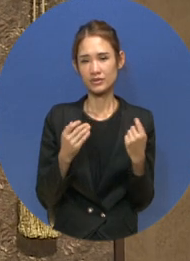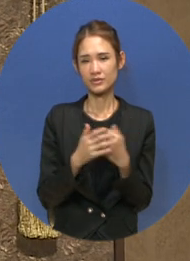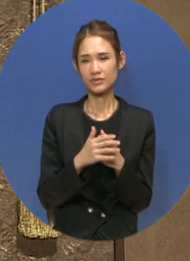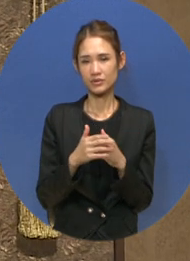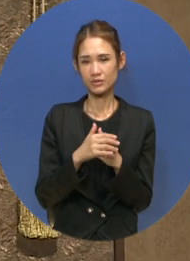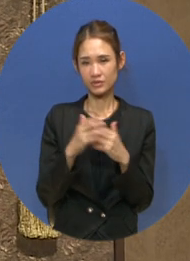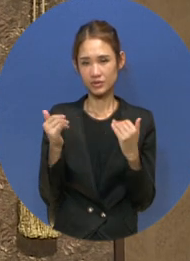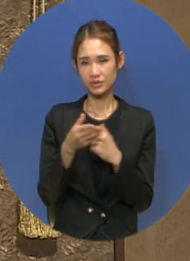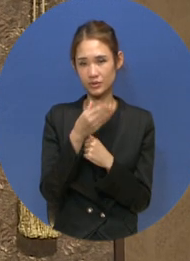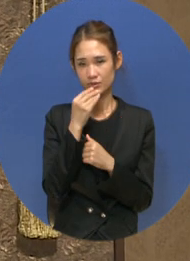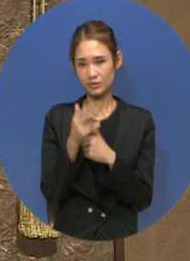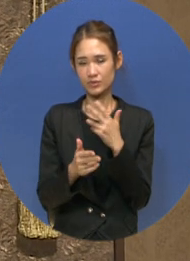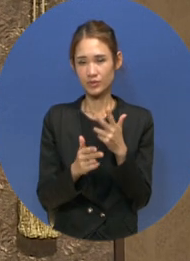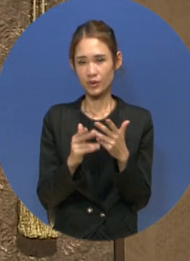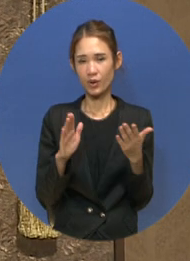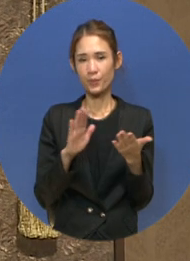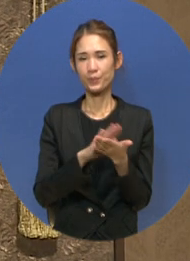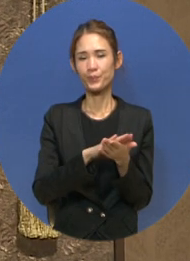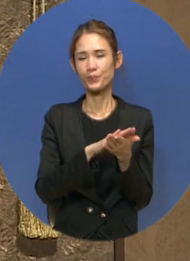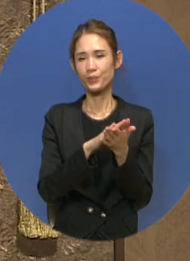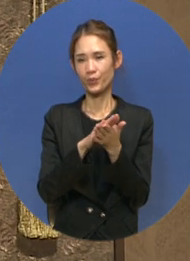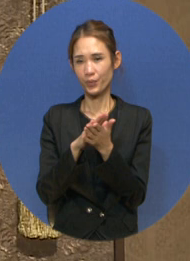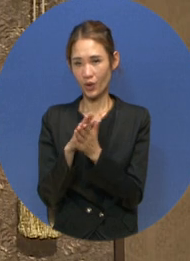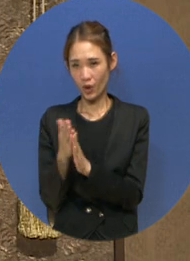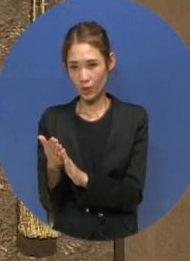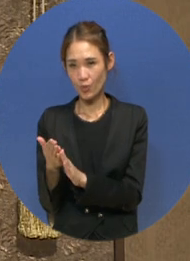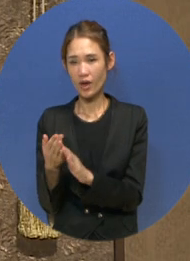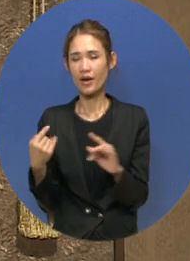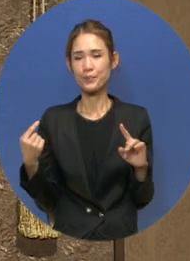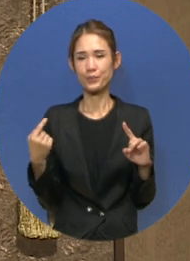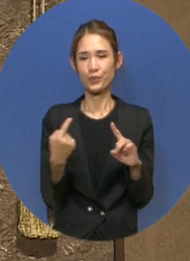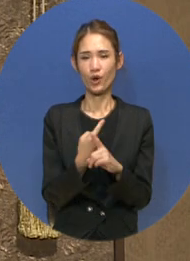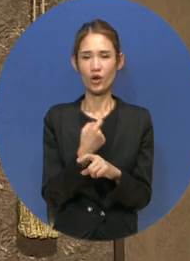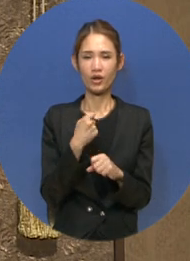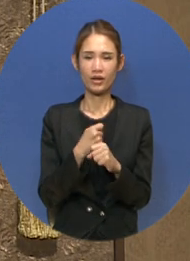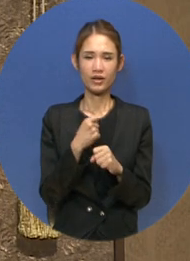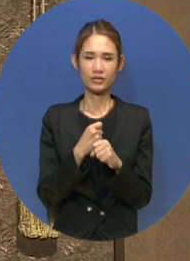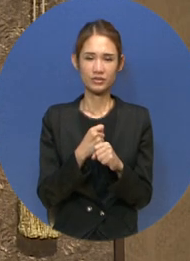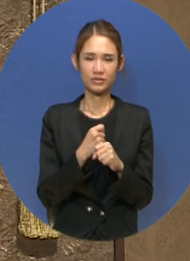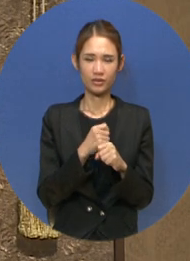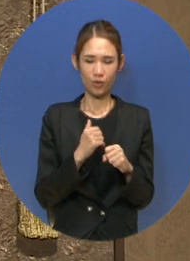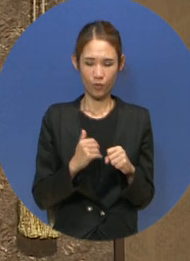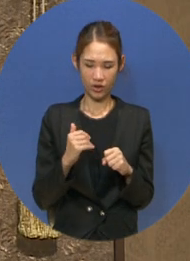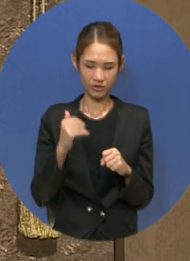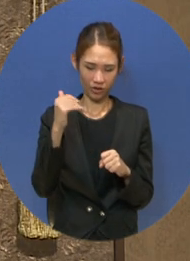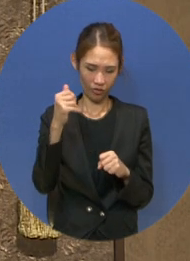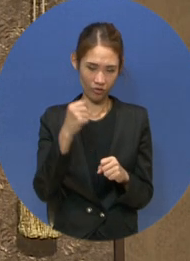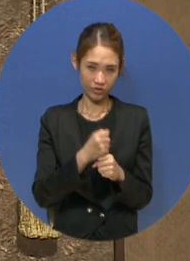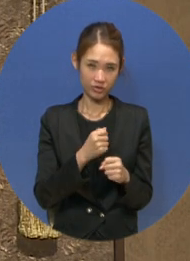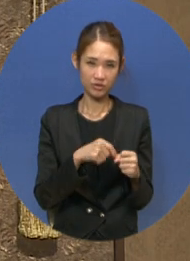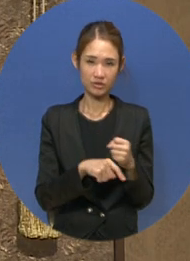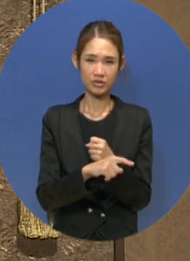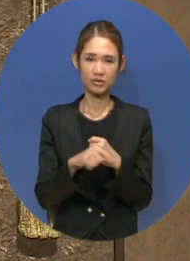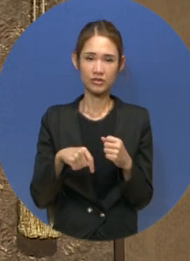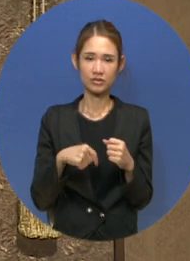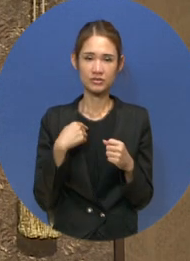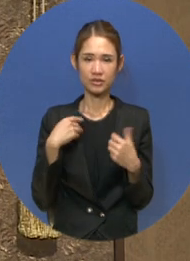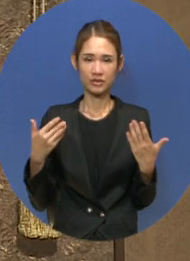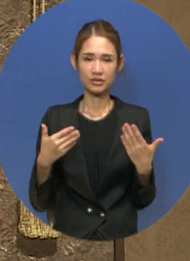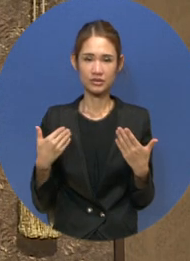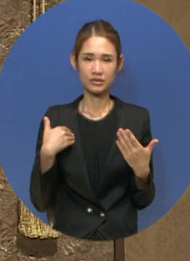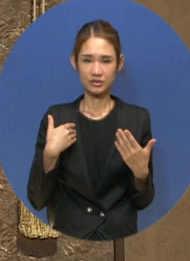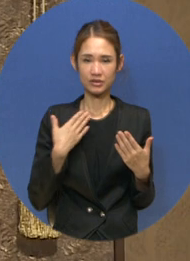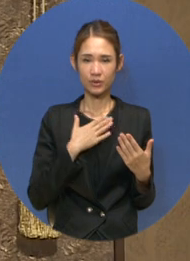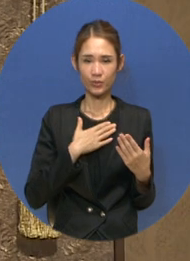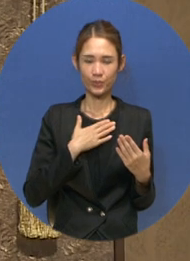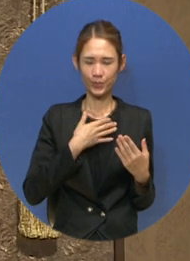저는 사회복지, 사회사업은 변화다. 변화를 만들어가는 과정이다. 그런 의미에서 제 직업에 굉장히